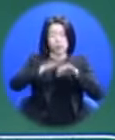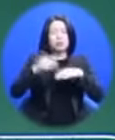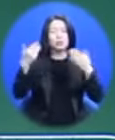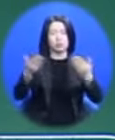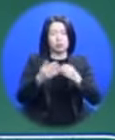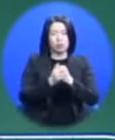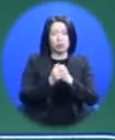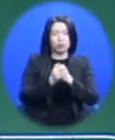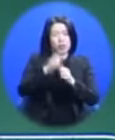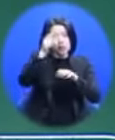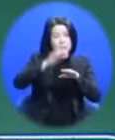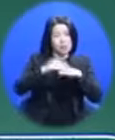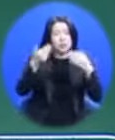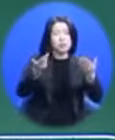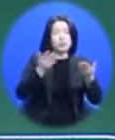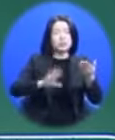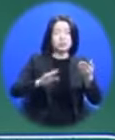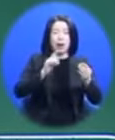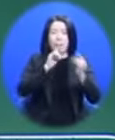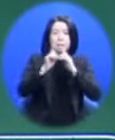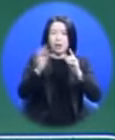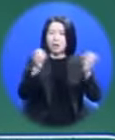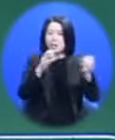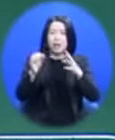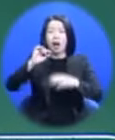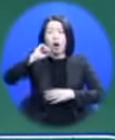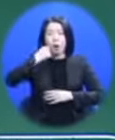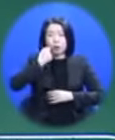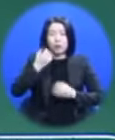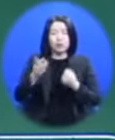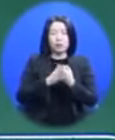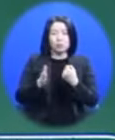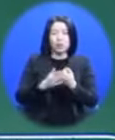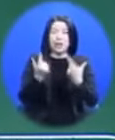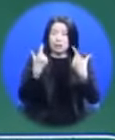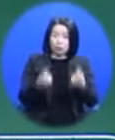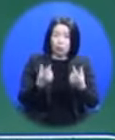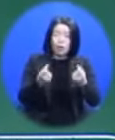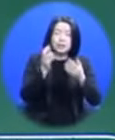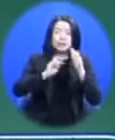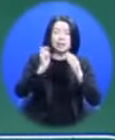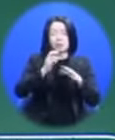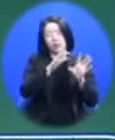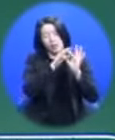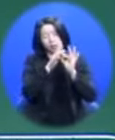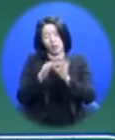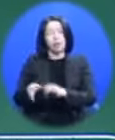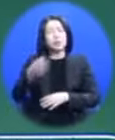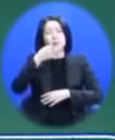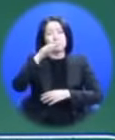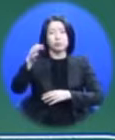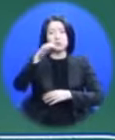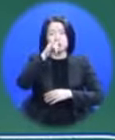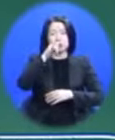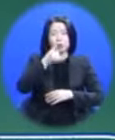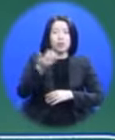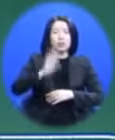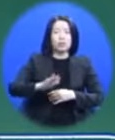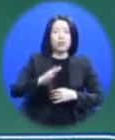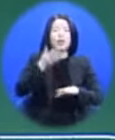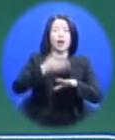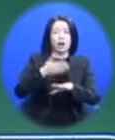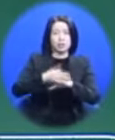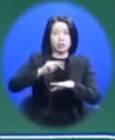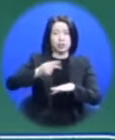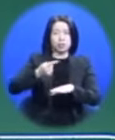예배를 드렸다고는 하지만 서로 말이 통하지 않았기 때문에 하여튼 똑같은 찬양만 하여튼 계속 불렀습니다. 근데 감사하게